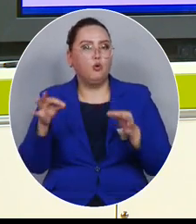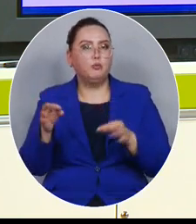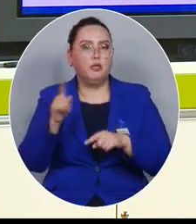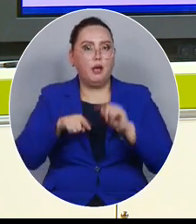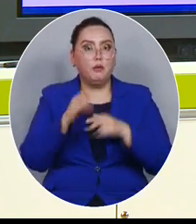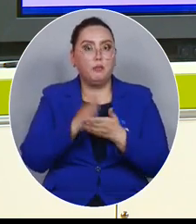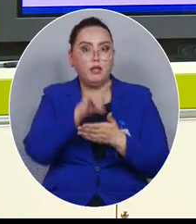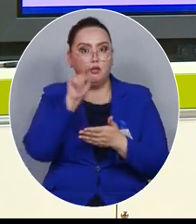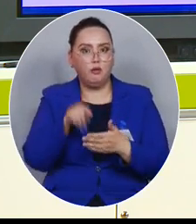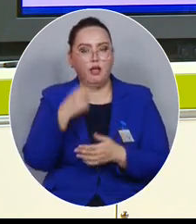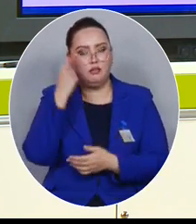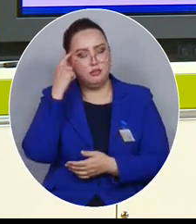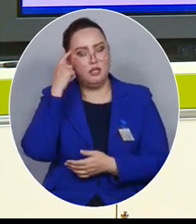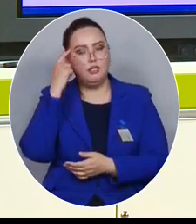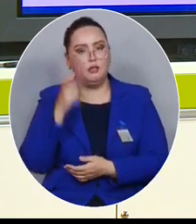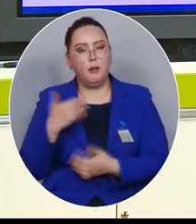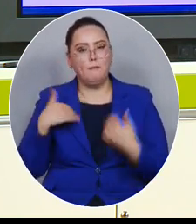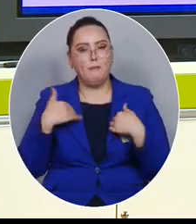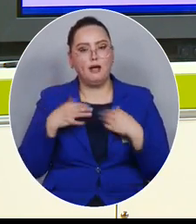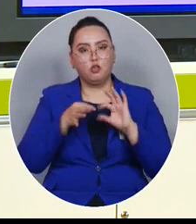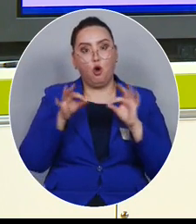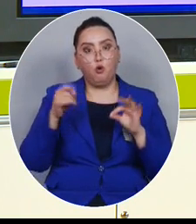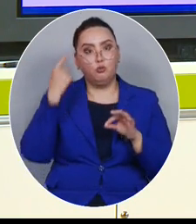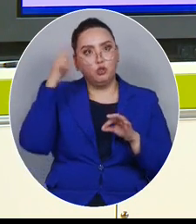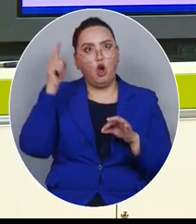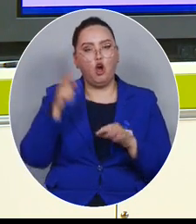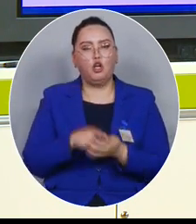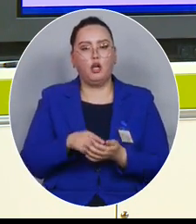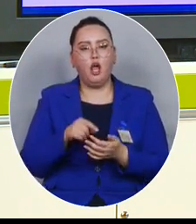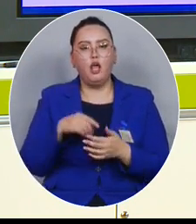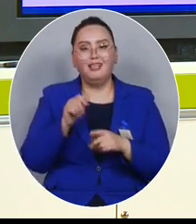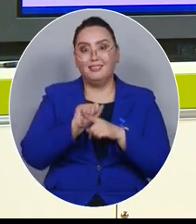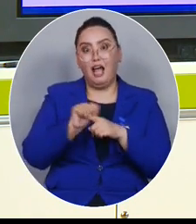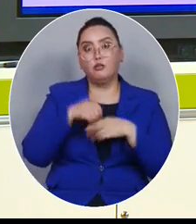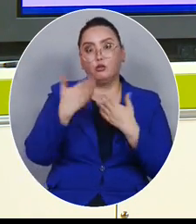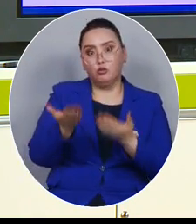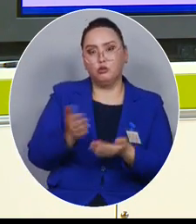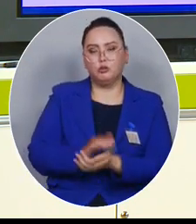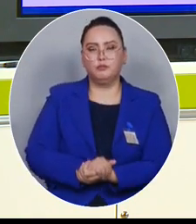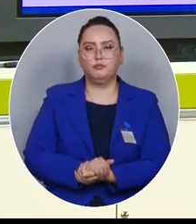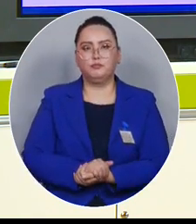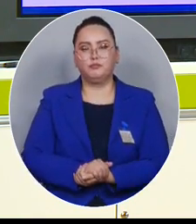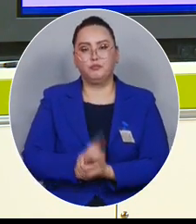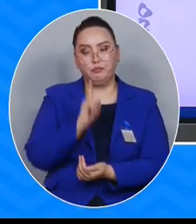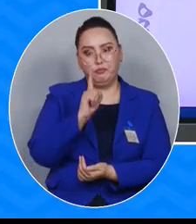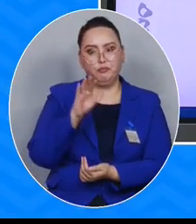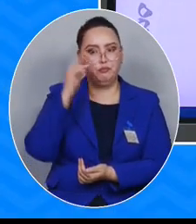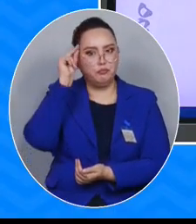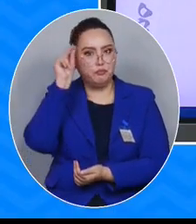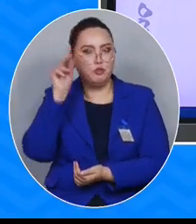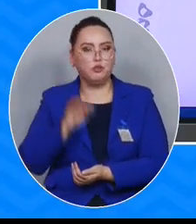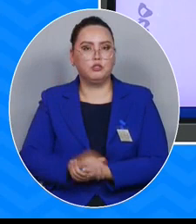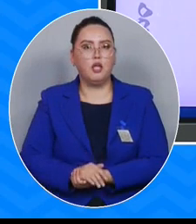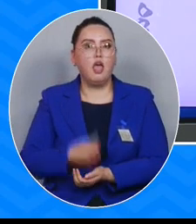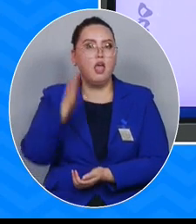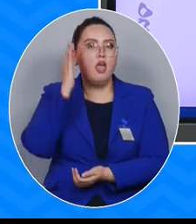гэдгээг өгдөөрэнээ гэргээл саны. Затахаар бахш өгүйлбэрж хэгогоро масонорхолтой тэм өрүнэлтөө өгүйлбэрж хэгогоро гэсэн даалгүр өхэсэн байна. Затахаар нэг өөтөн